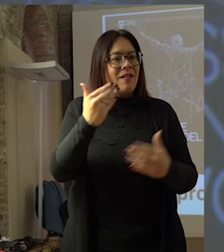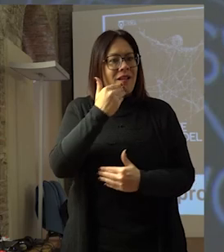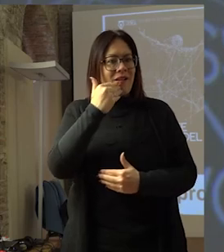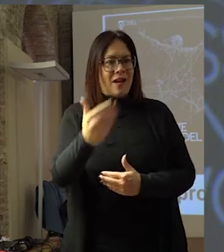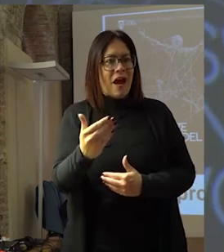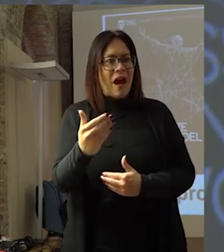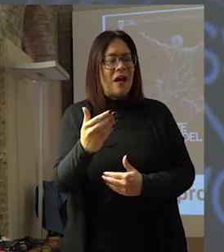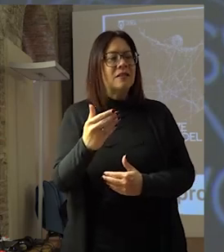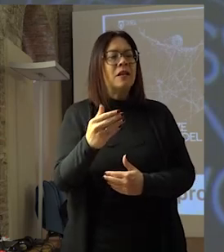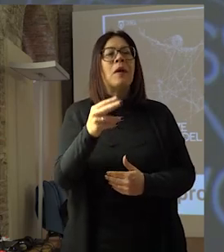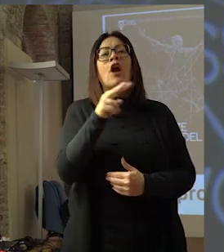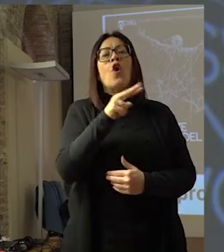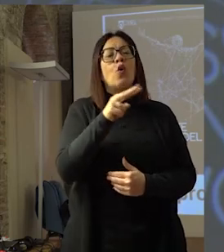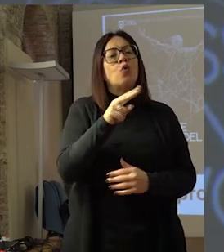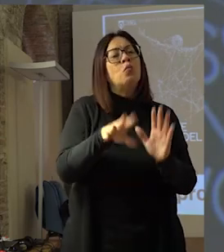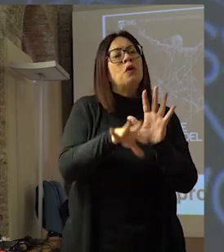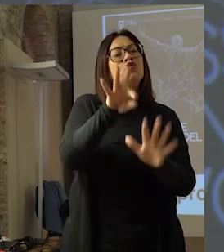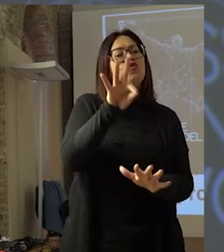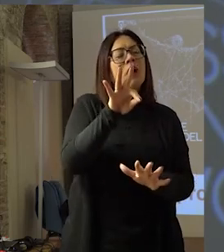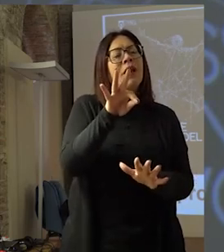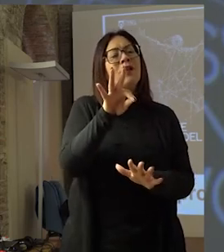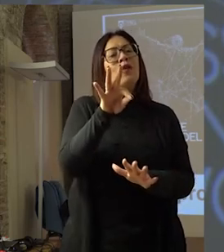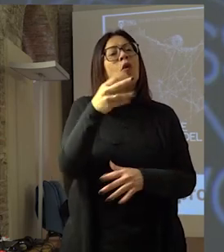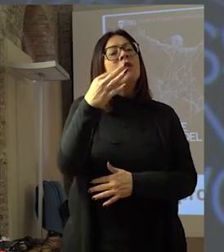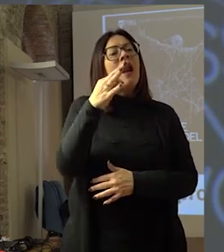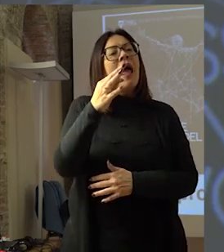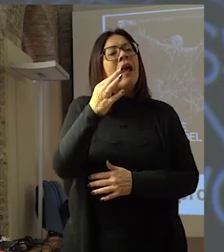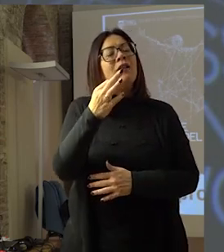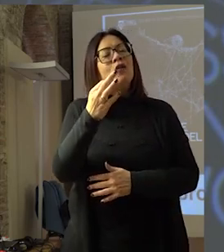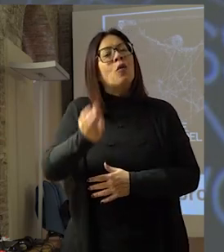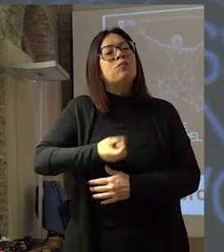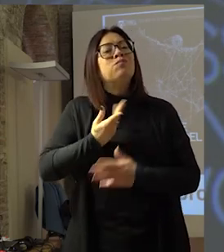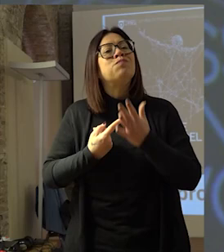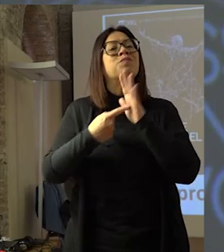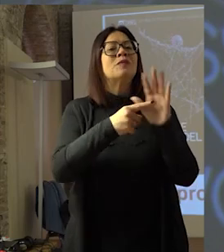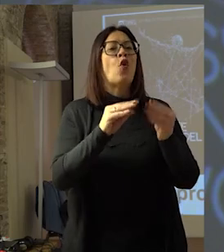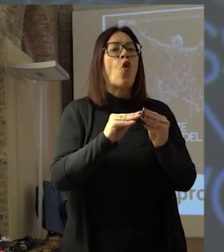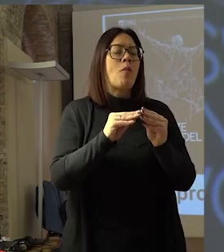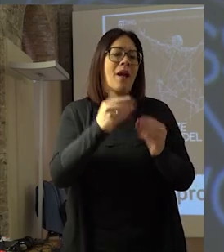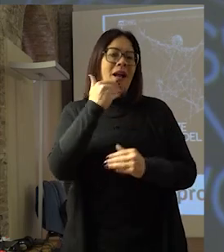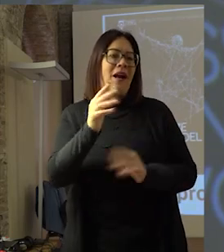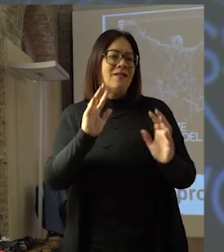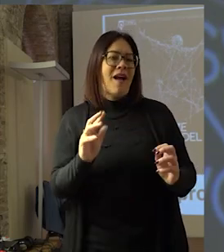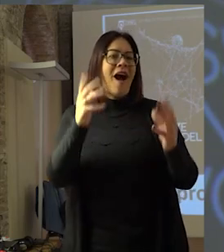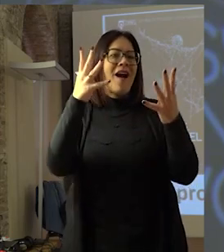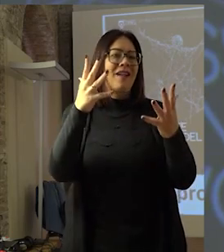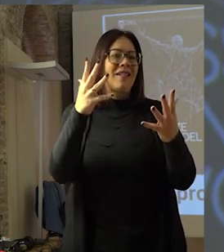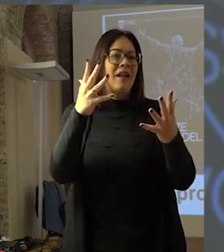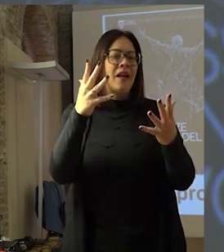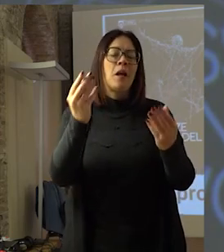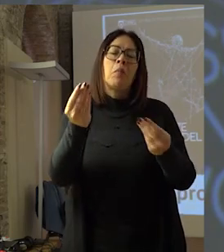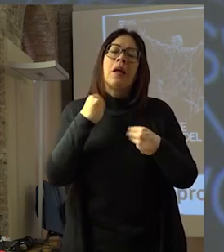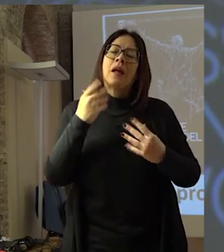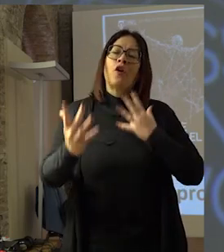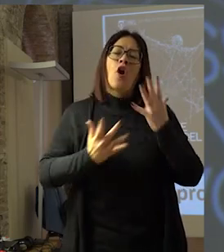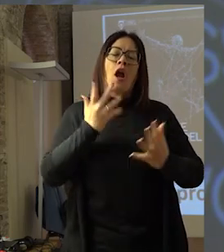dimensione che hanno trovato per esprimere il proprio talento, esprimono dei sentimenti e delle emozioni che lasciano veramente il segno. Ecco, la